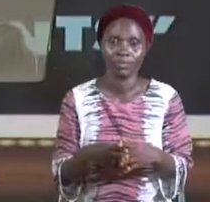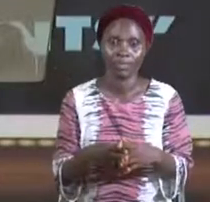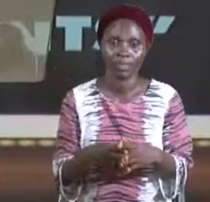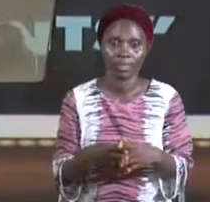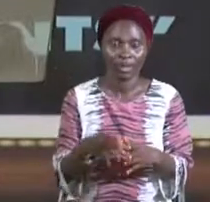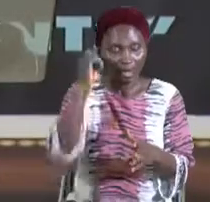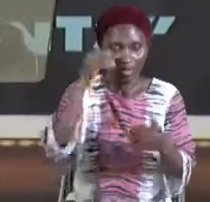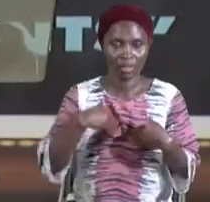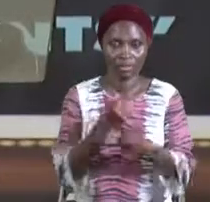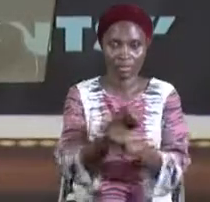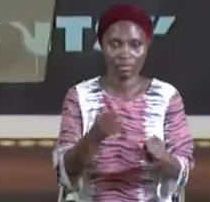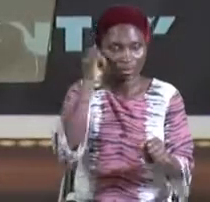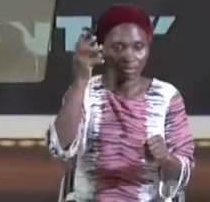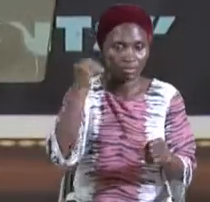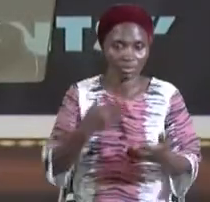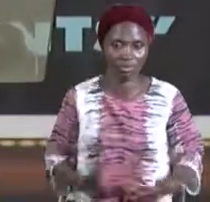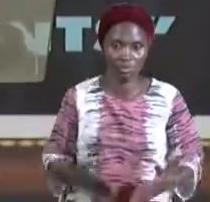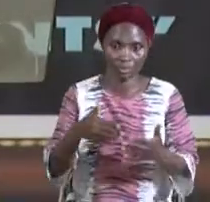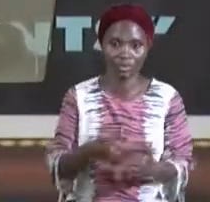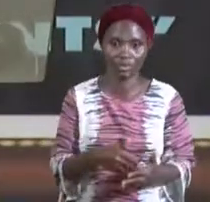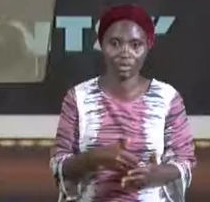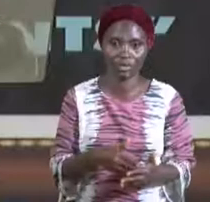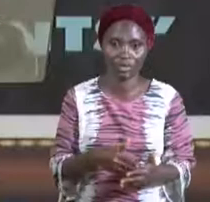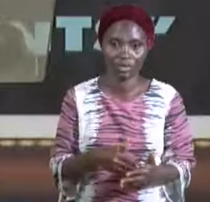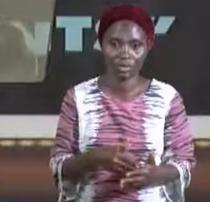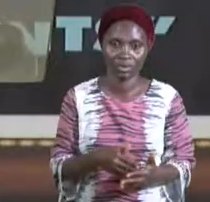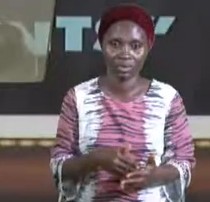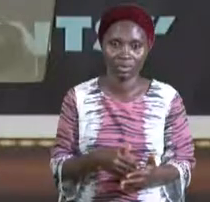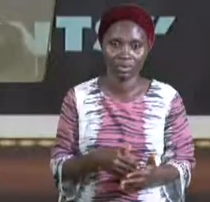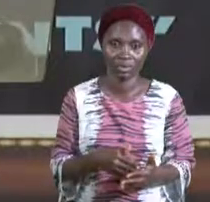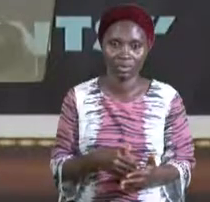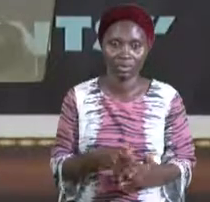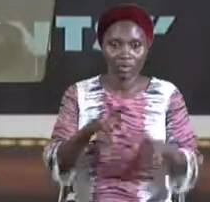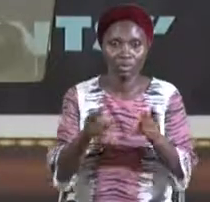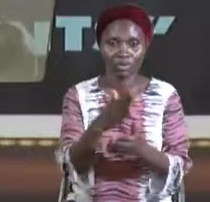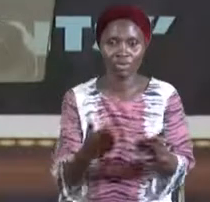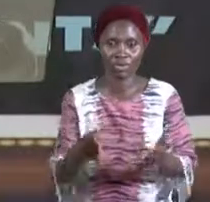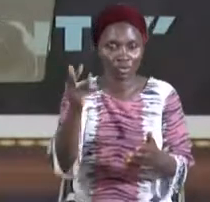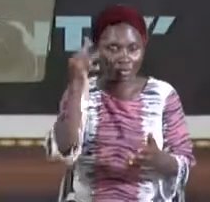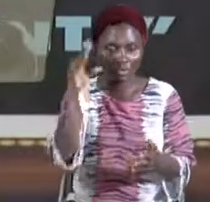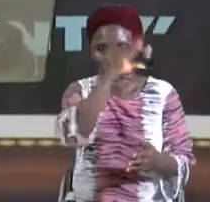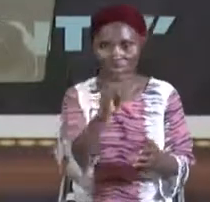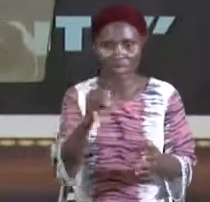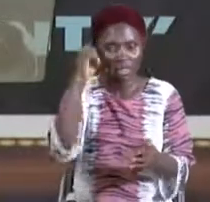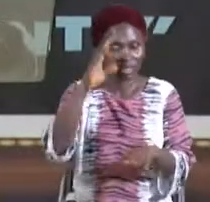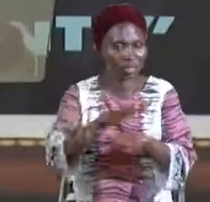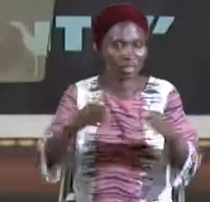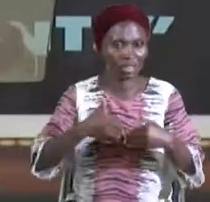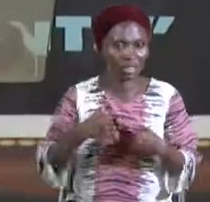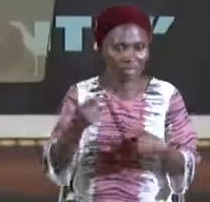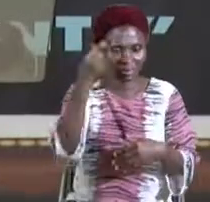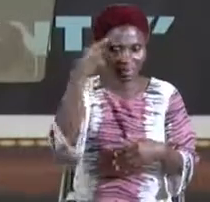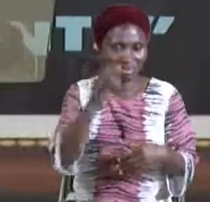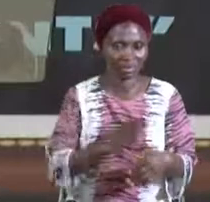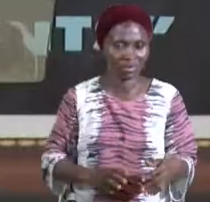Il a dit, tu es le fils du Dieu vivant, mais quelque chose manquait. Il n'avait pas la pensée de Christ. S'il avait